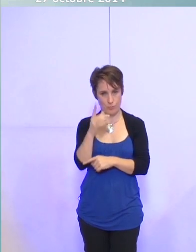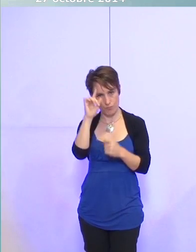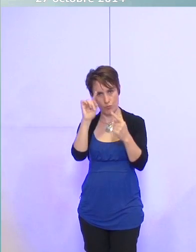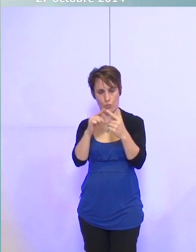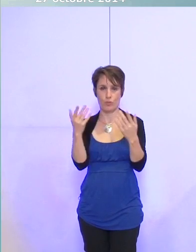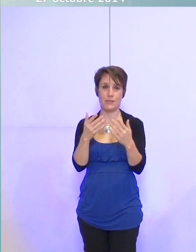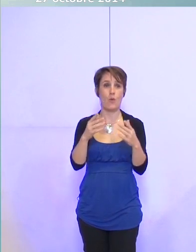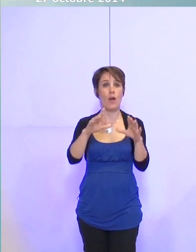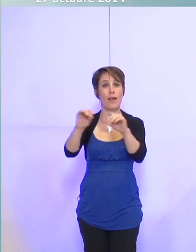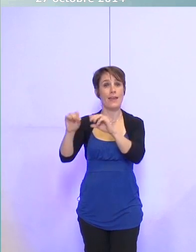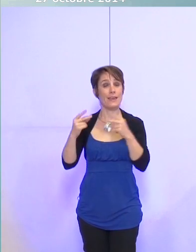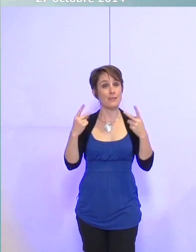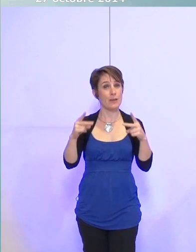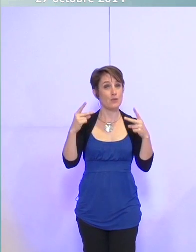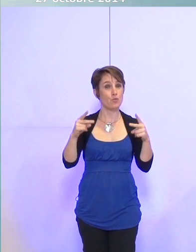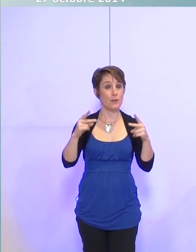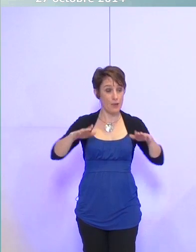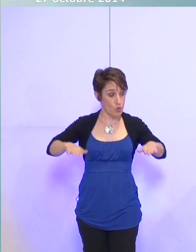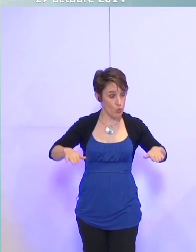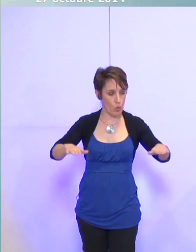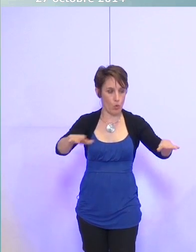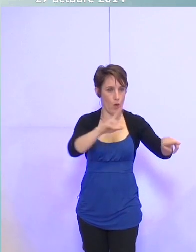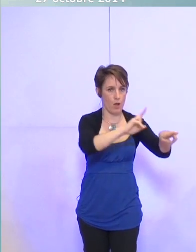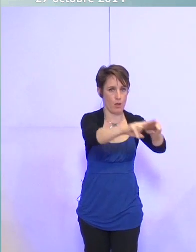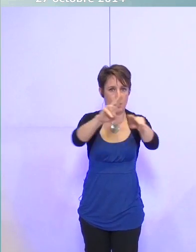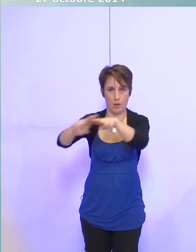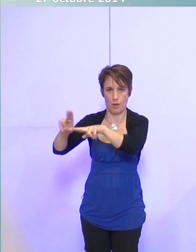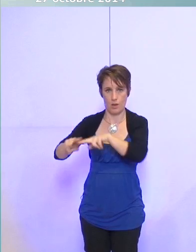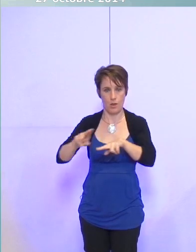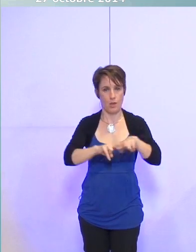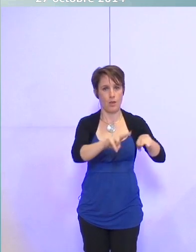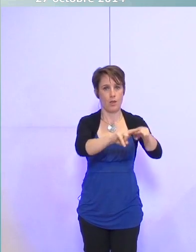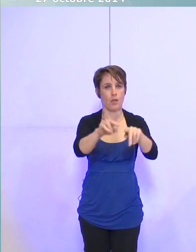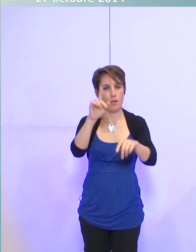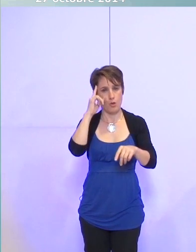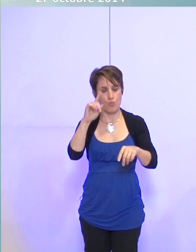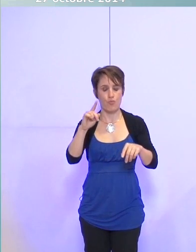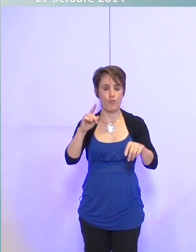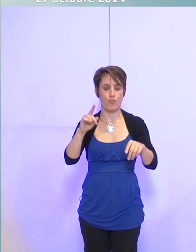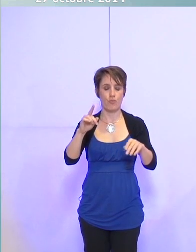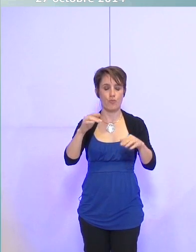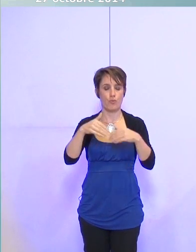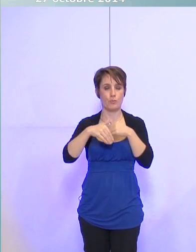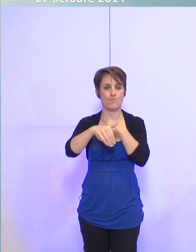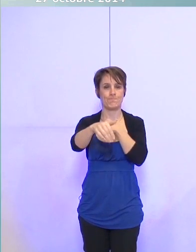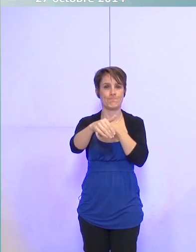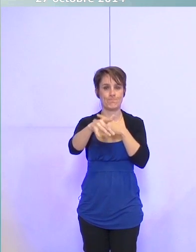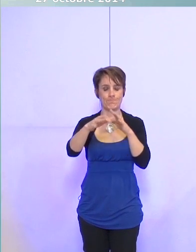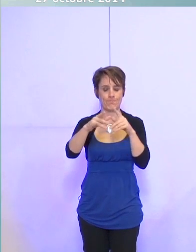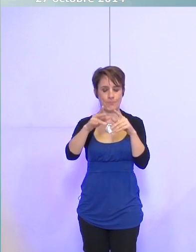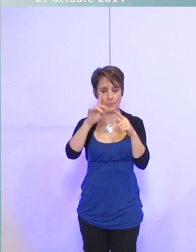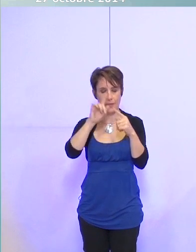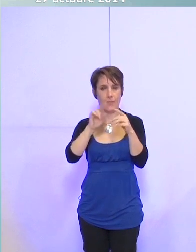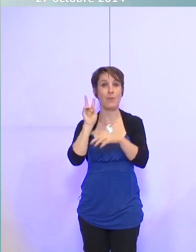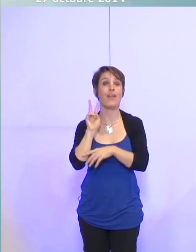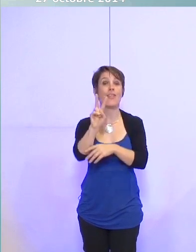l'aménagement des espaces publics et en l'occurrence des trottoirs dans le cadre de la réalisation d'aménagement des contre-allées, de réaménagement des contre-allées